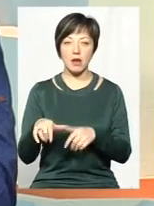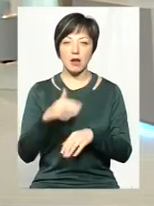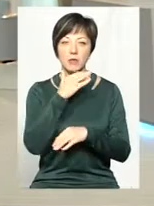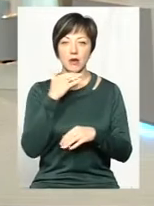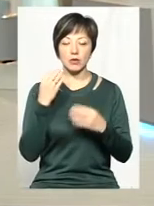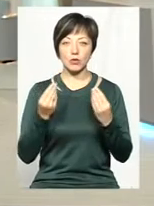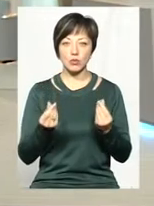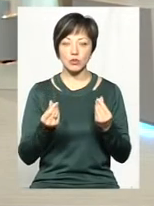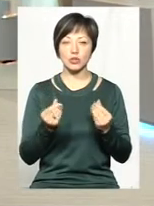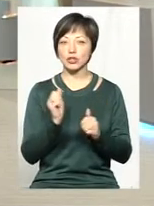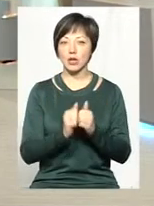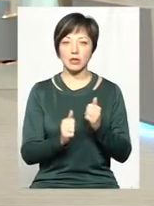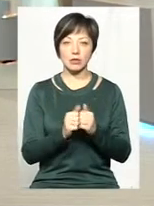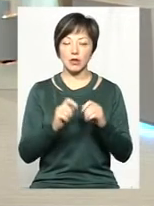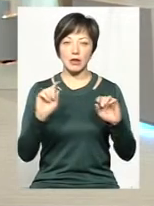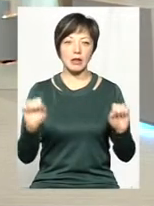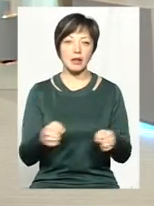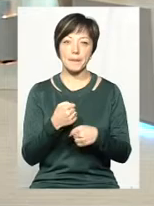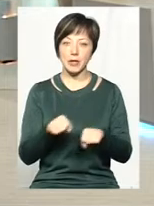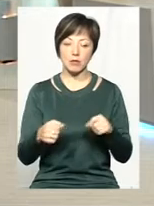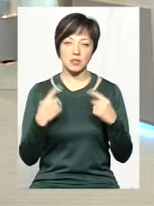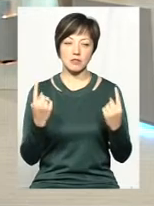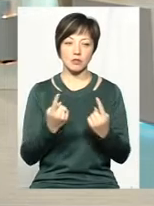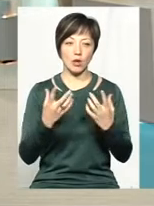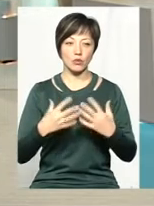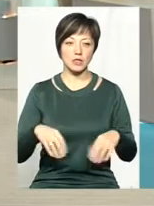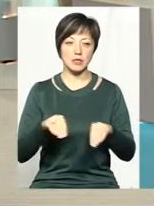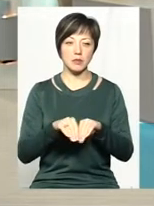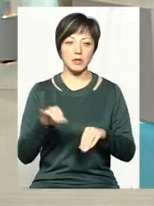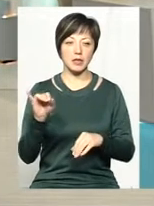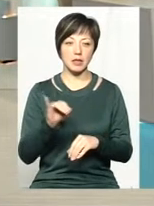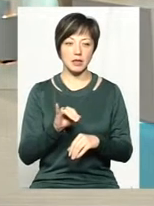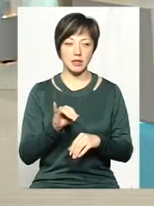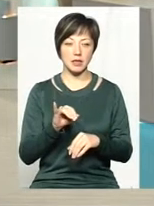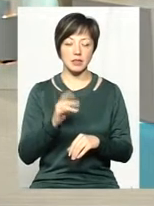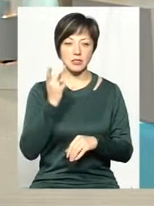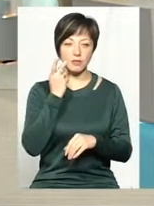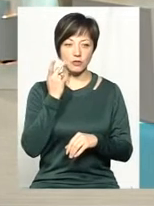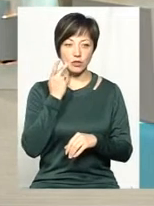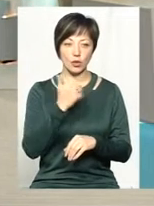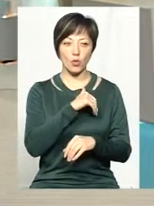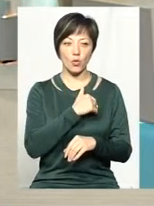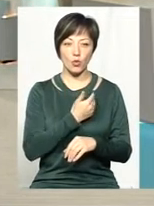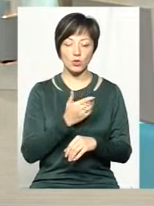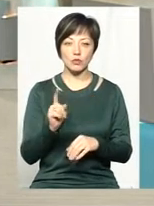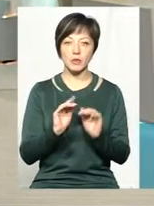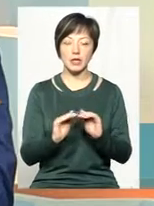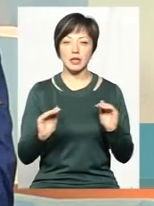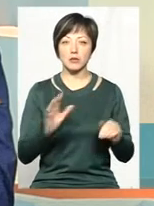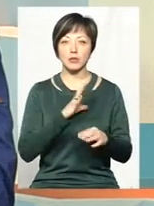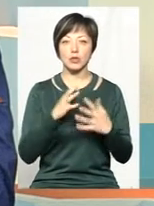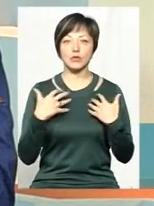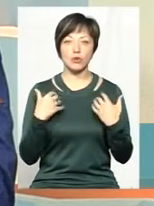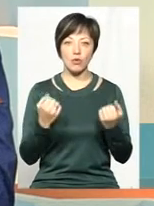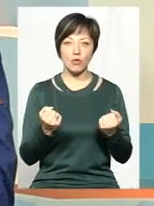коштів, часто абсолютно непідйомні для звичайної сім'ї. І завжди хочеться, щоб дітки були